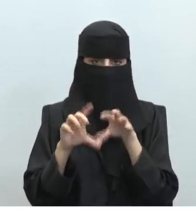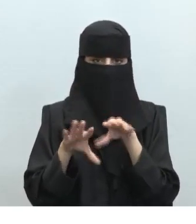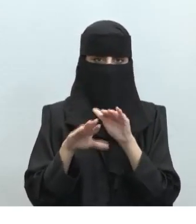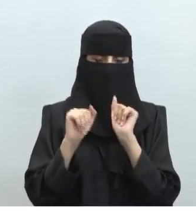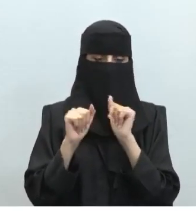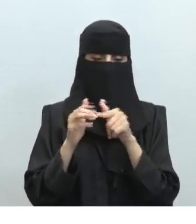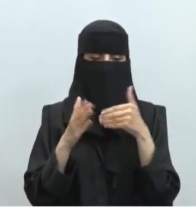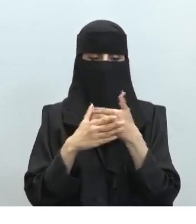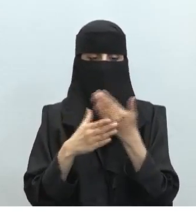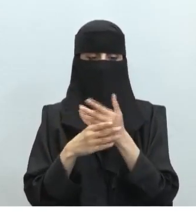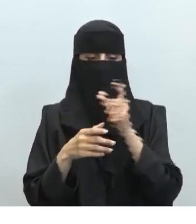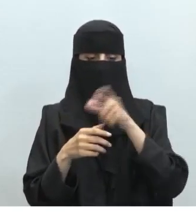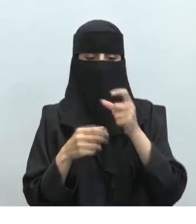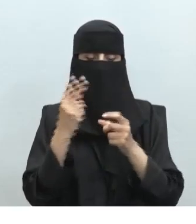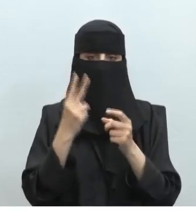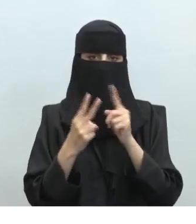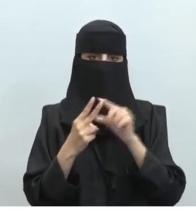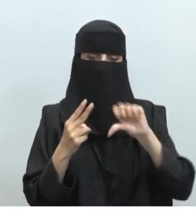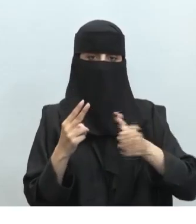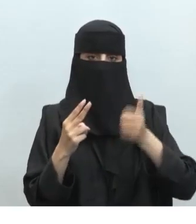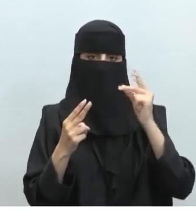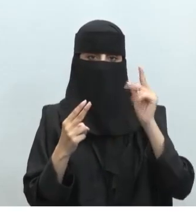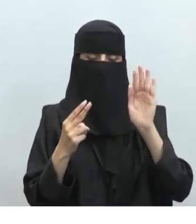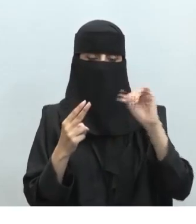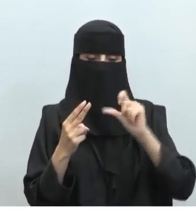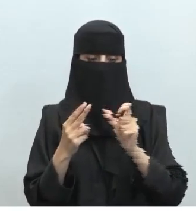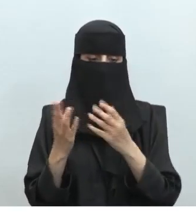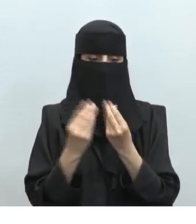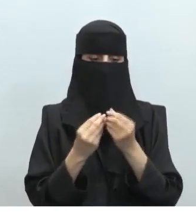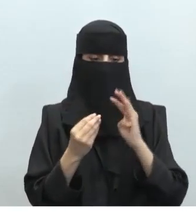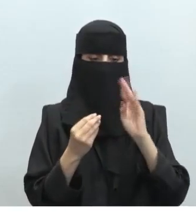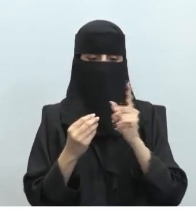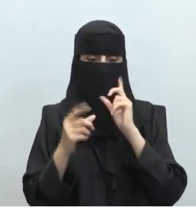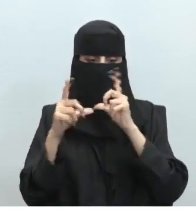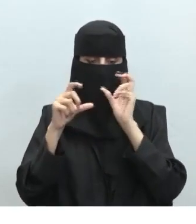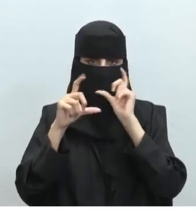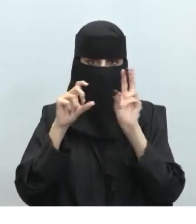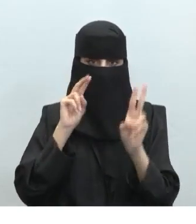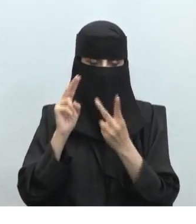قاموا بنا نموذج الجزيئ الديني المزدوج وهو ما يظهر معنا في هذه